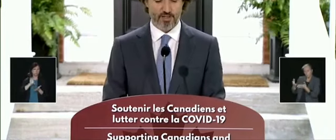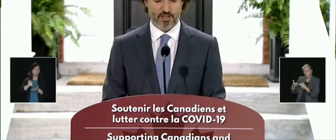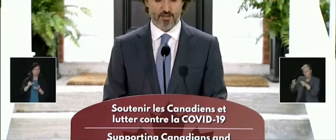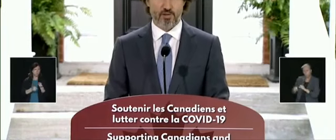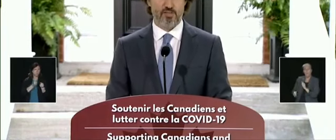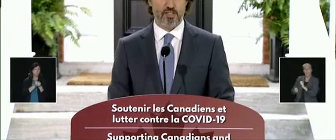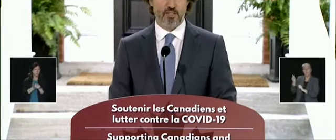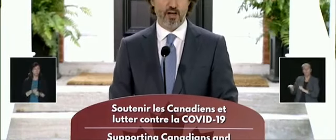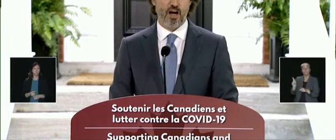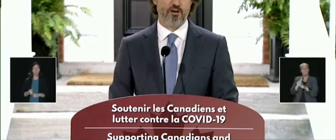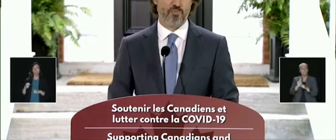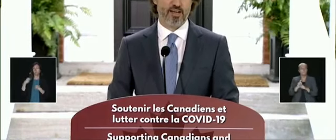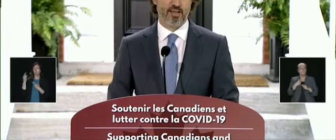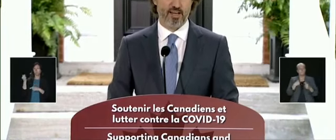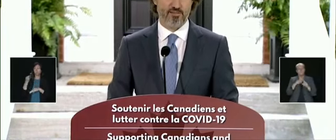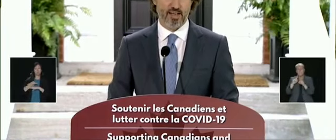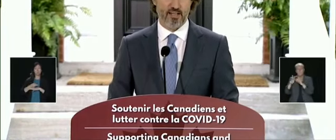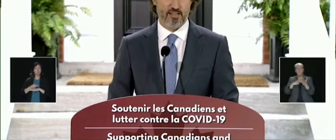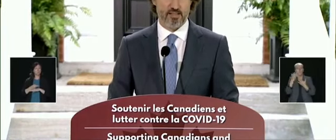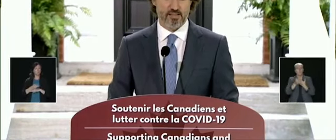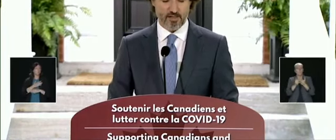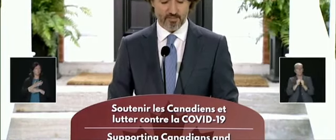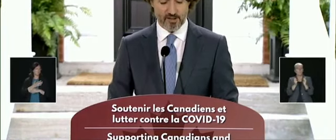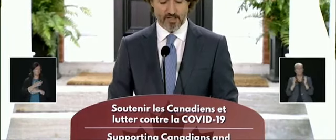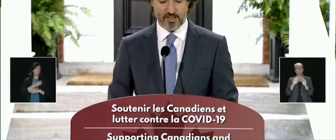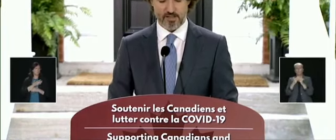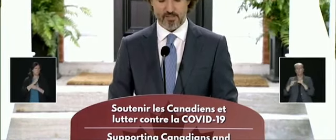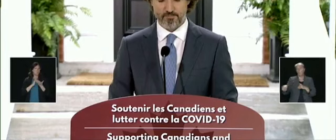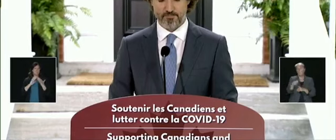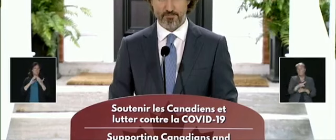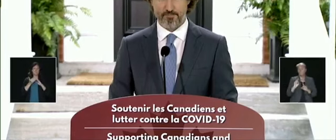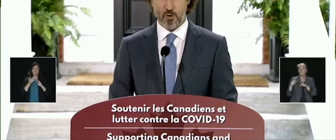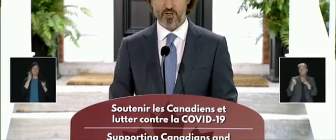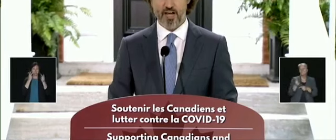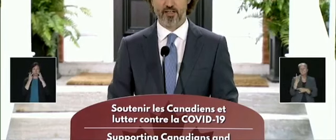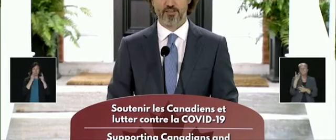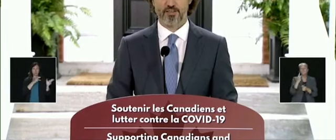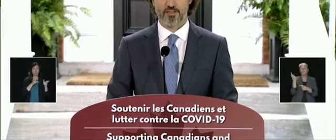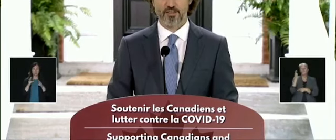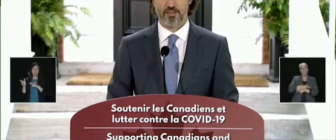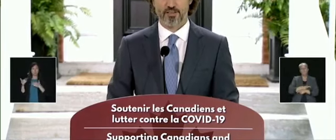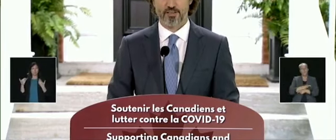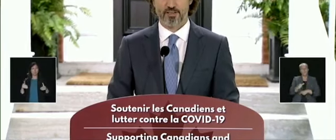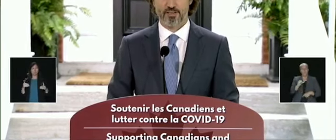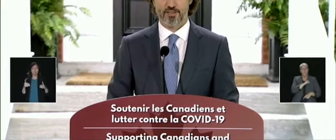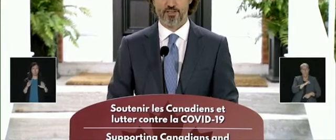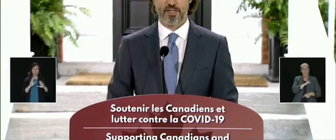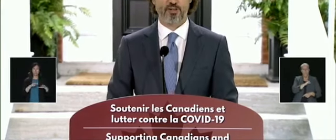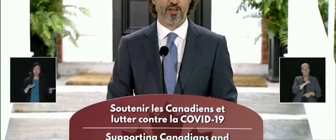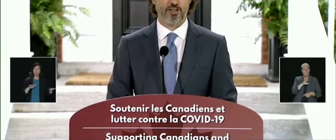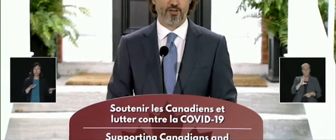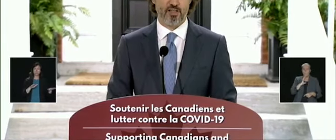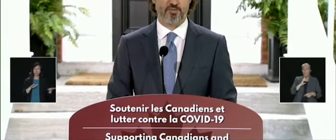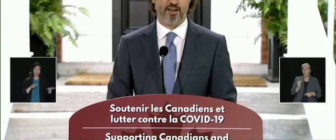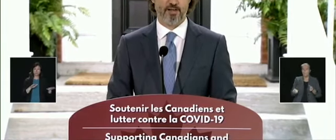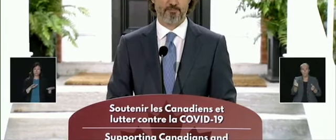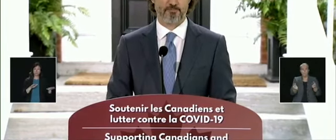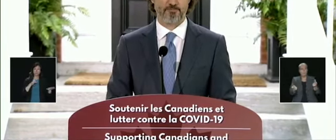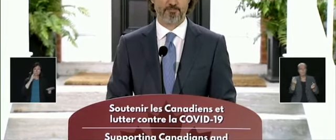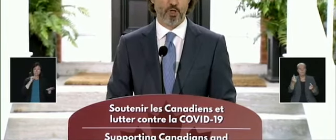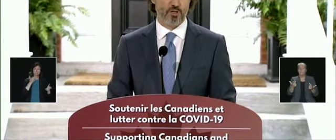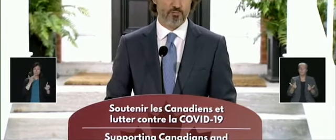alone, we've seen heartbreaking gun violence in some of our cities. No child should be caught in the